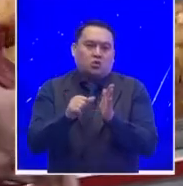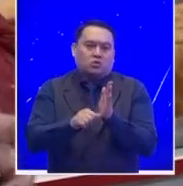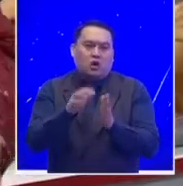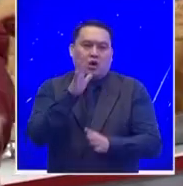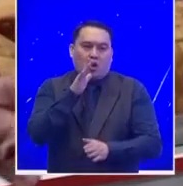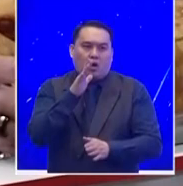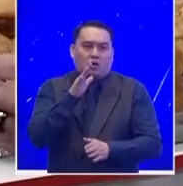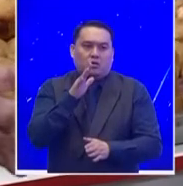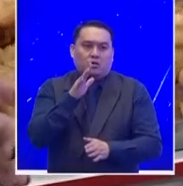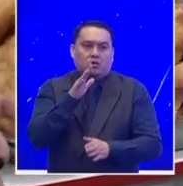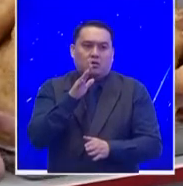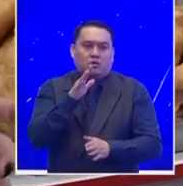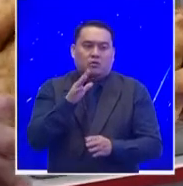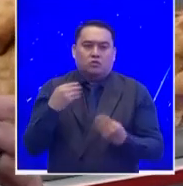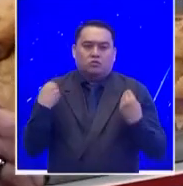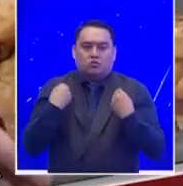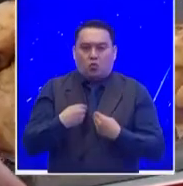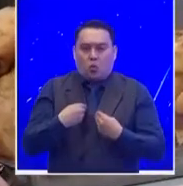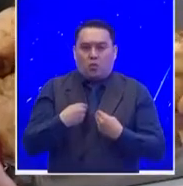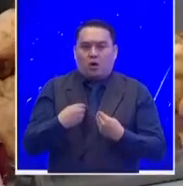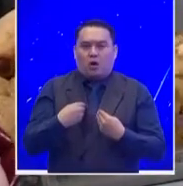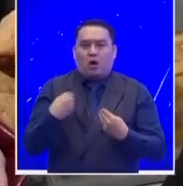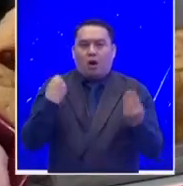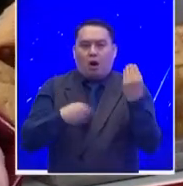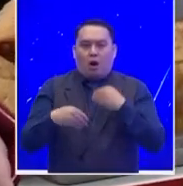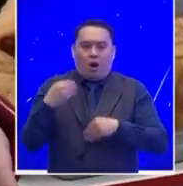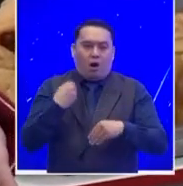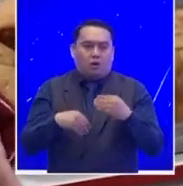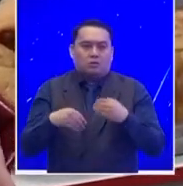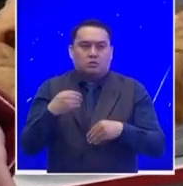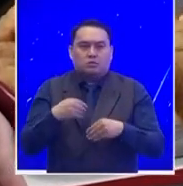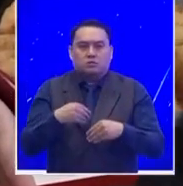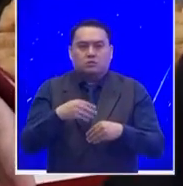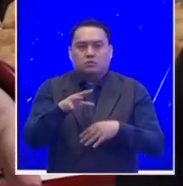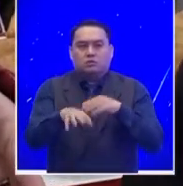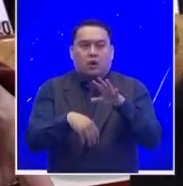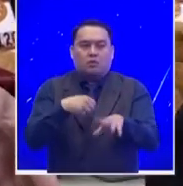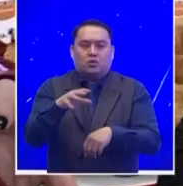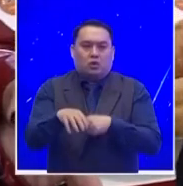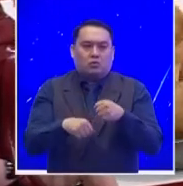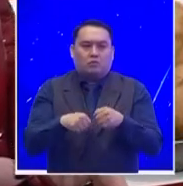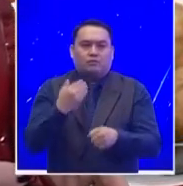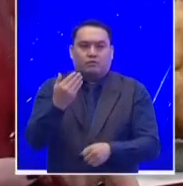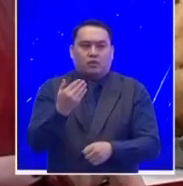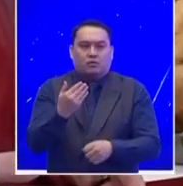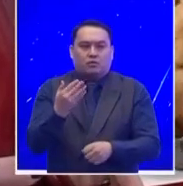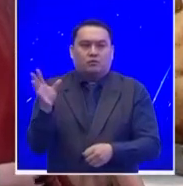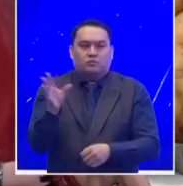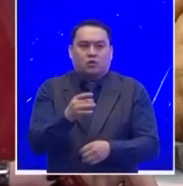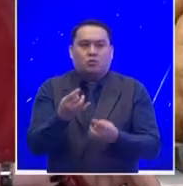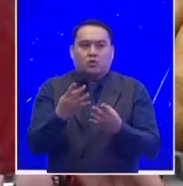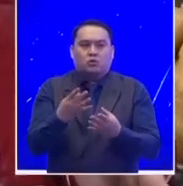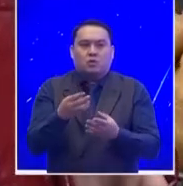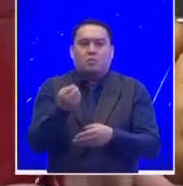лет, сережки на ней, шуба норковая, она хорошо одета, она раз, раз, раз, я говорю, а вам говорю, это говорю, просто полка